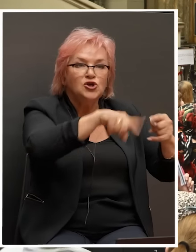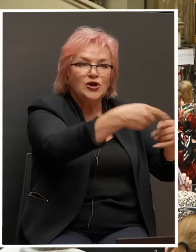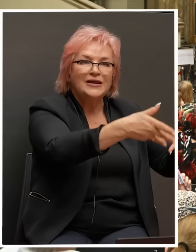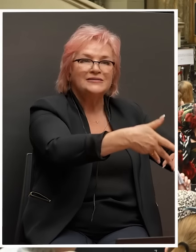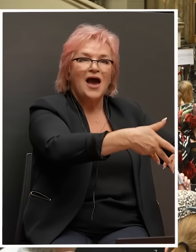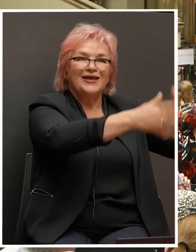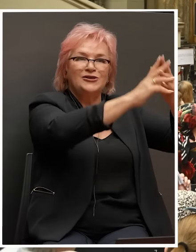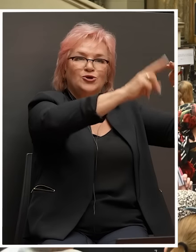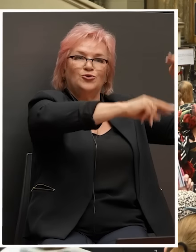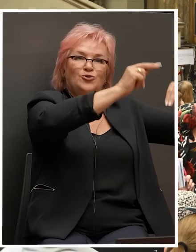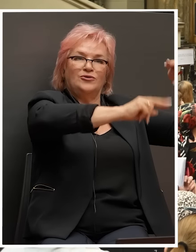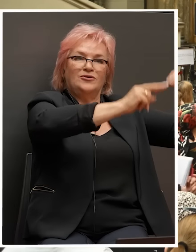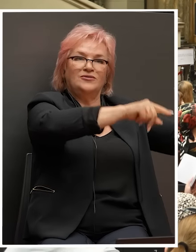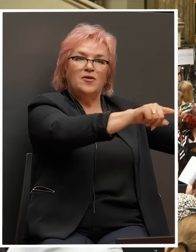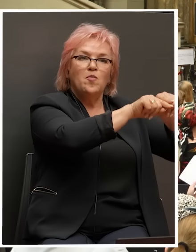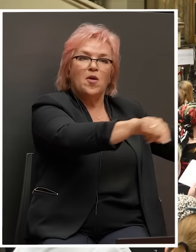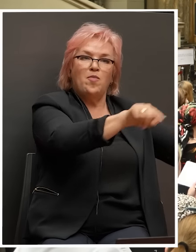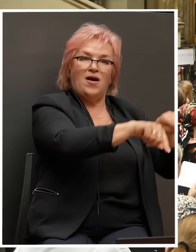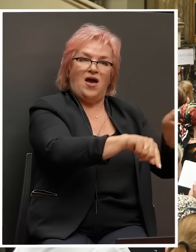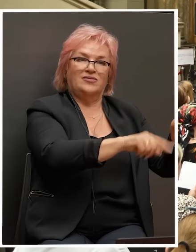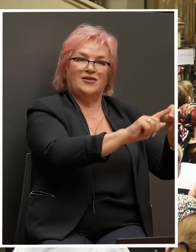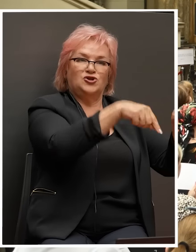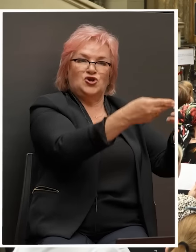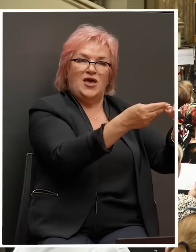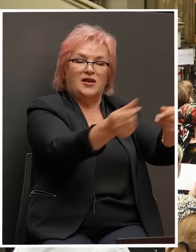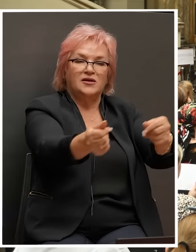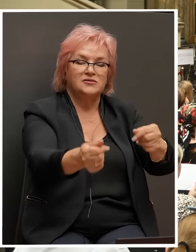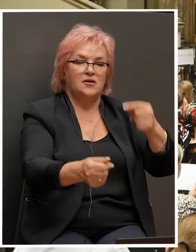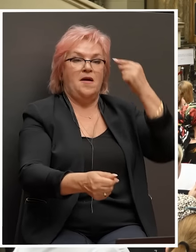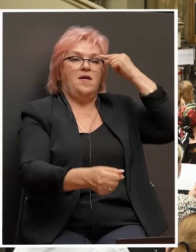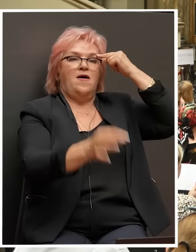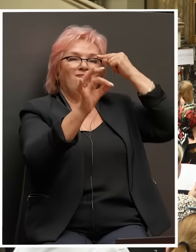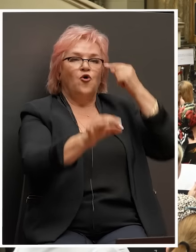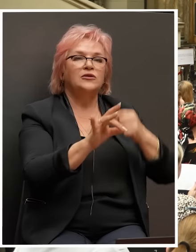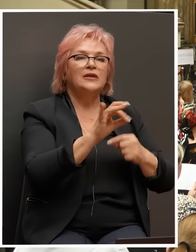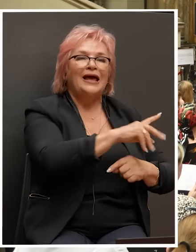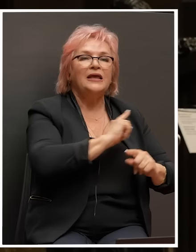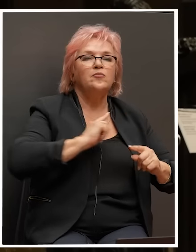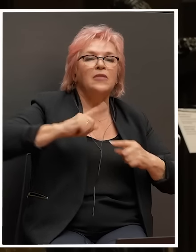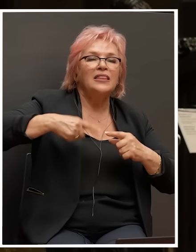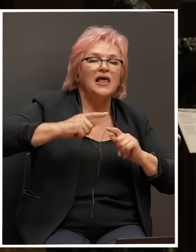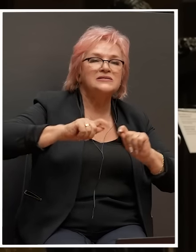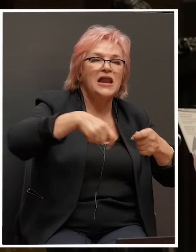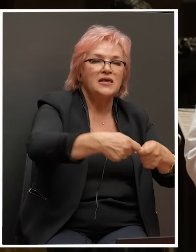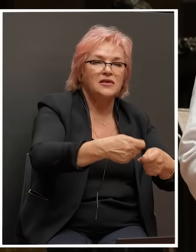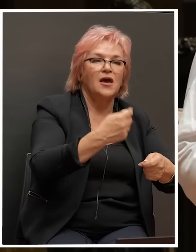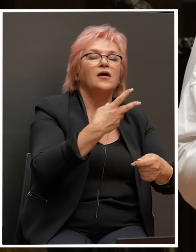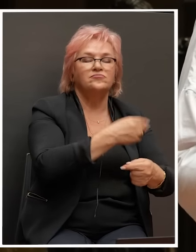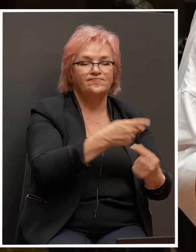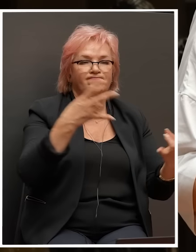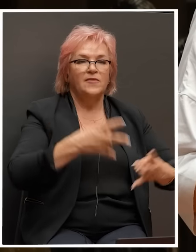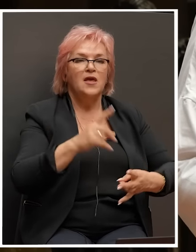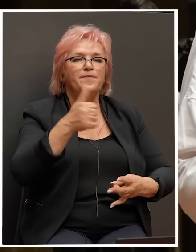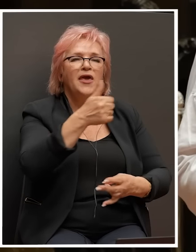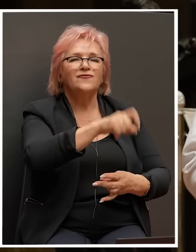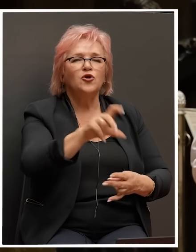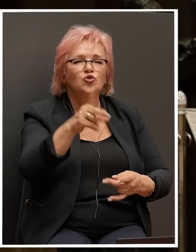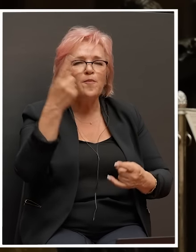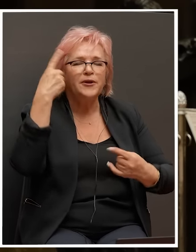архитектурной пропаганды. И тут-то и пригодилось римское наследие, потому что, строго говоря, первыми